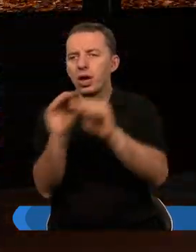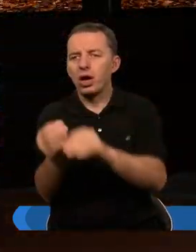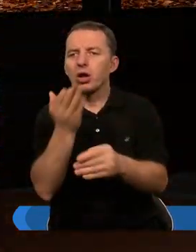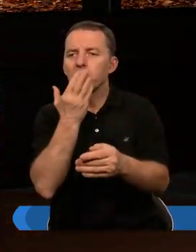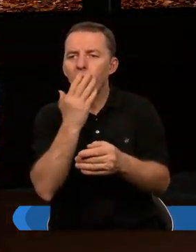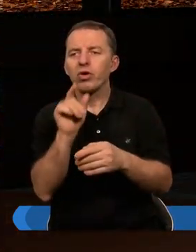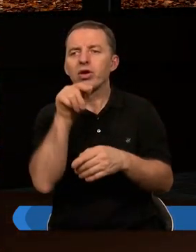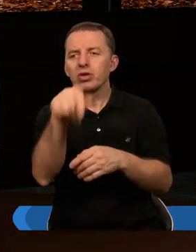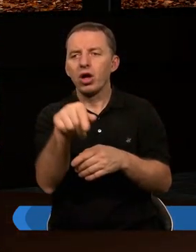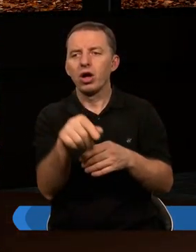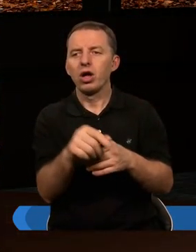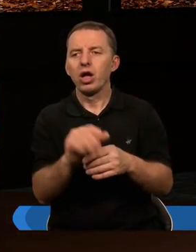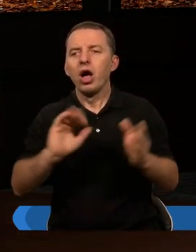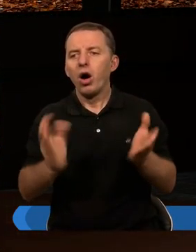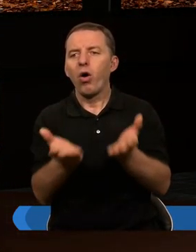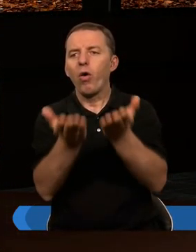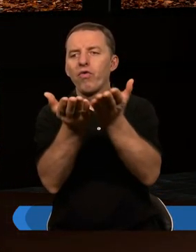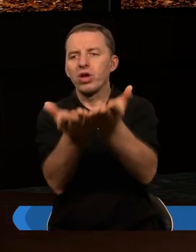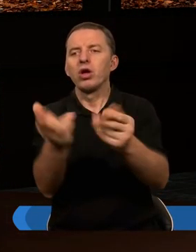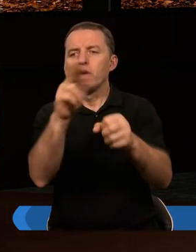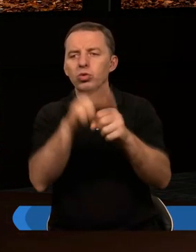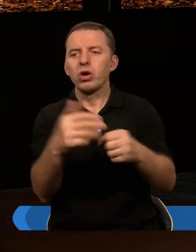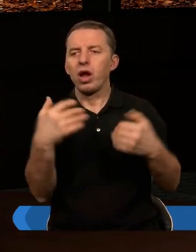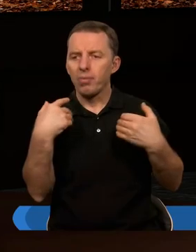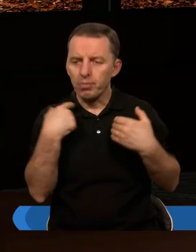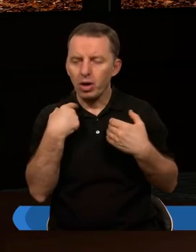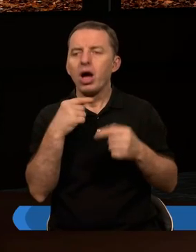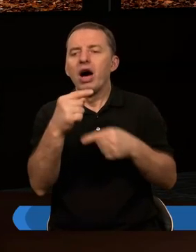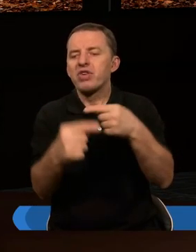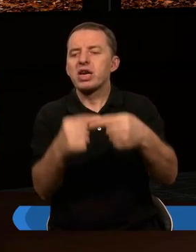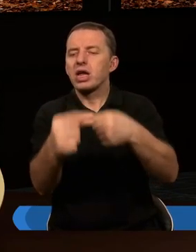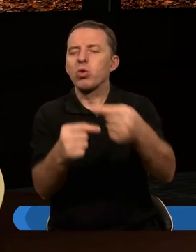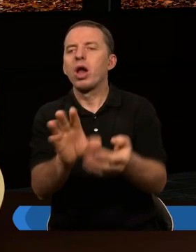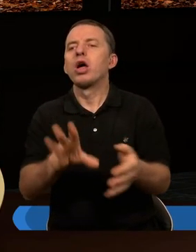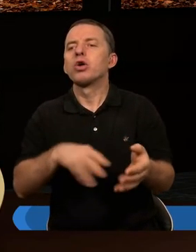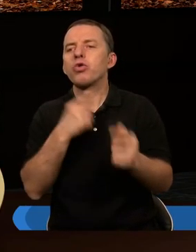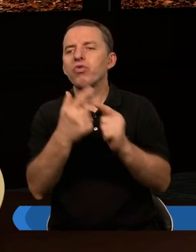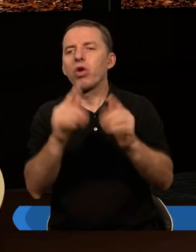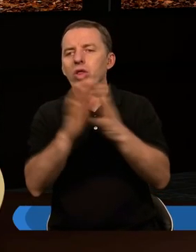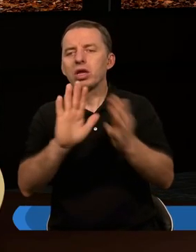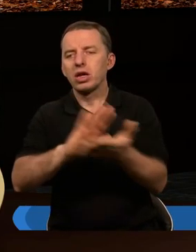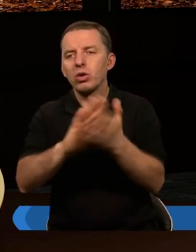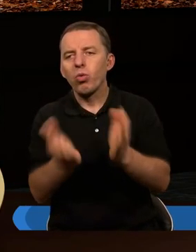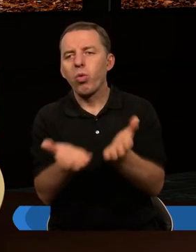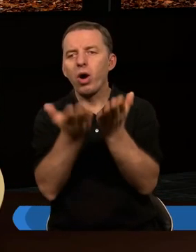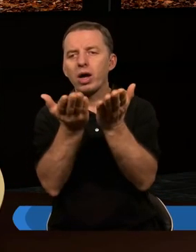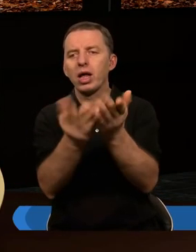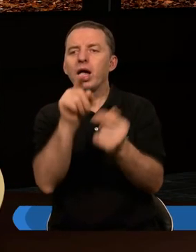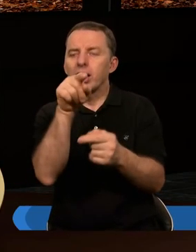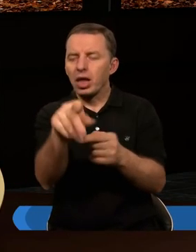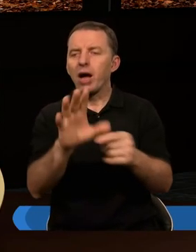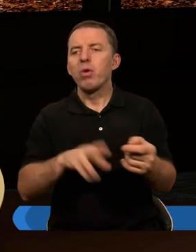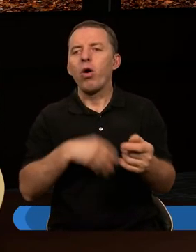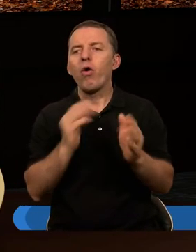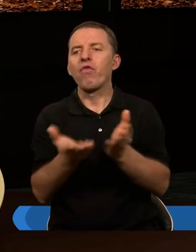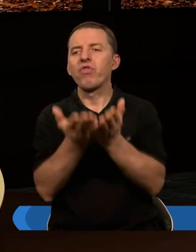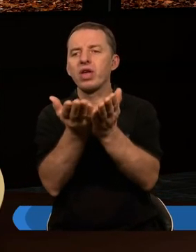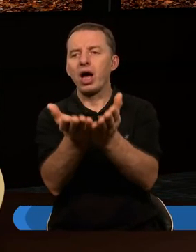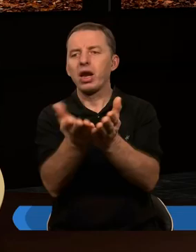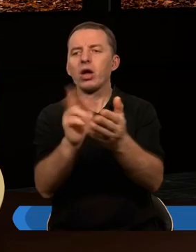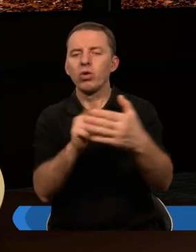nawiązując do ofiar, które były w rytuale świątynnym składane. I tam ofiara,